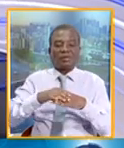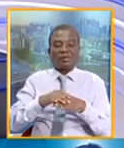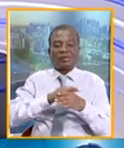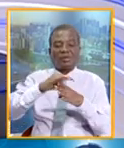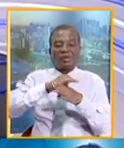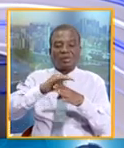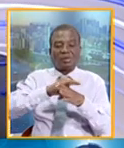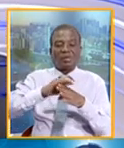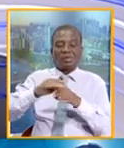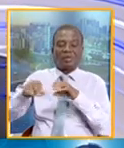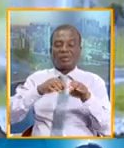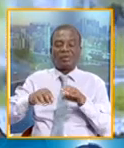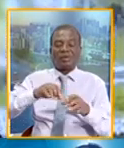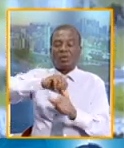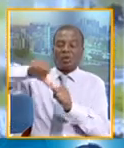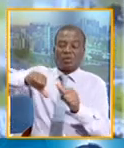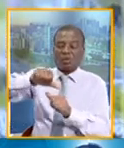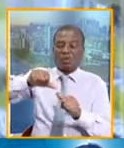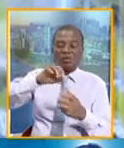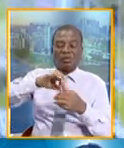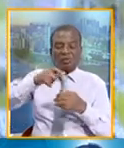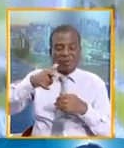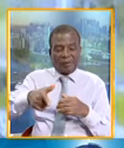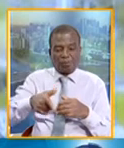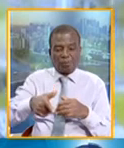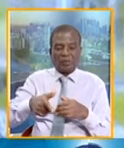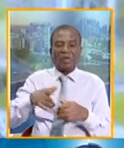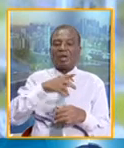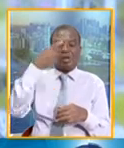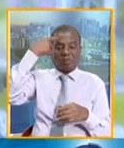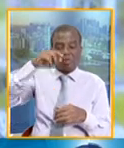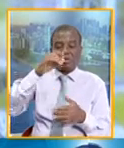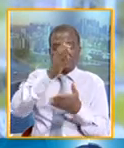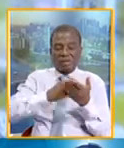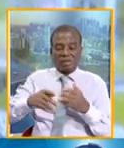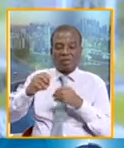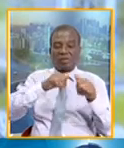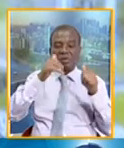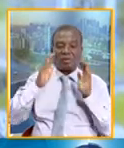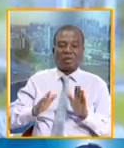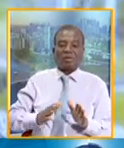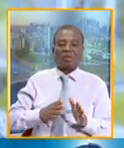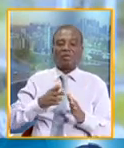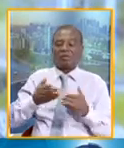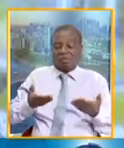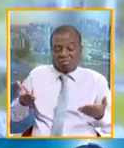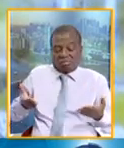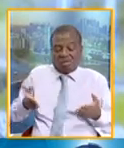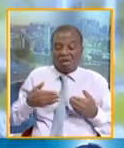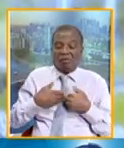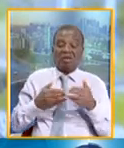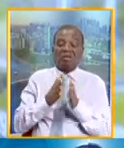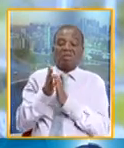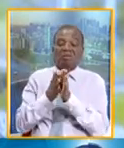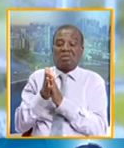qui s'opère autour de ces artifices. La campagne électorale est aussi l'occasion pour certains opérateurs économiques de se frotter les mains. Une période